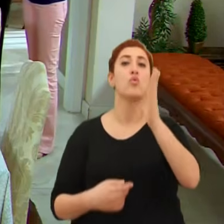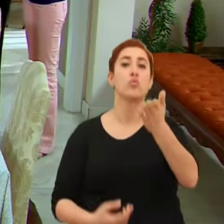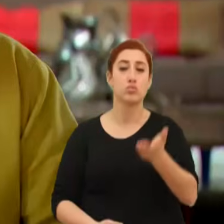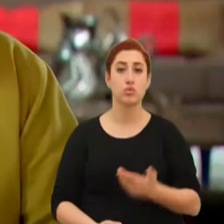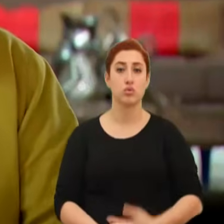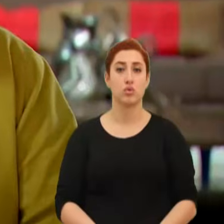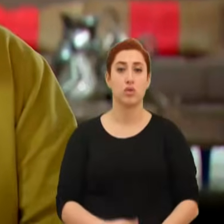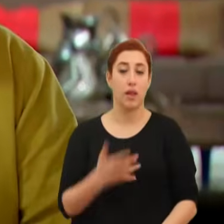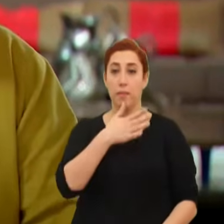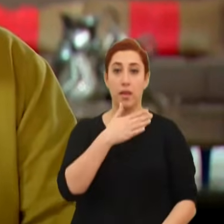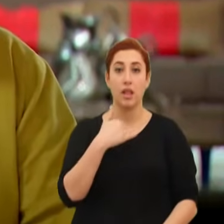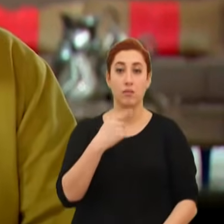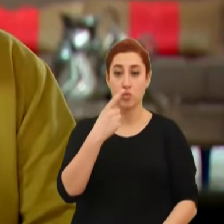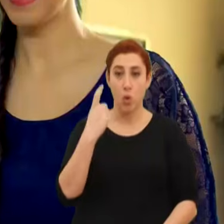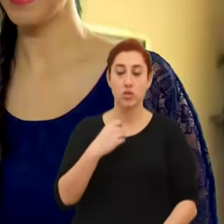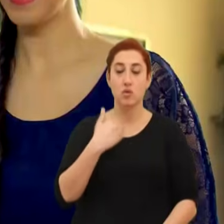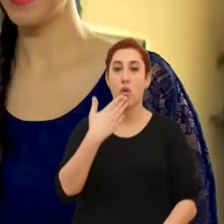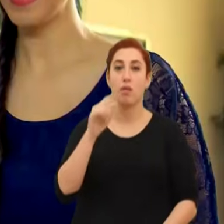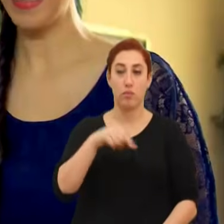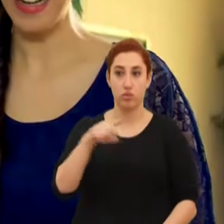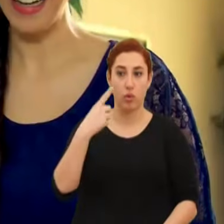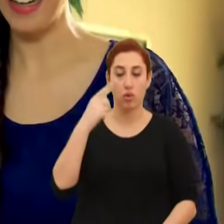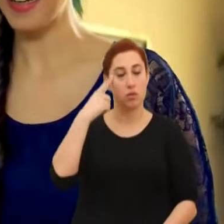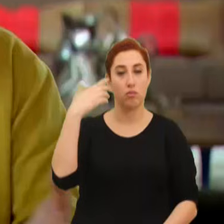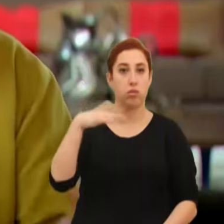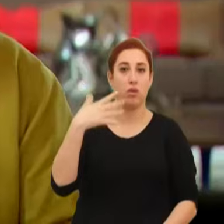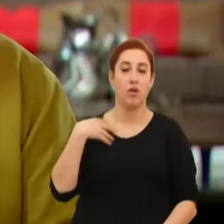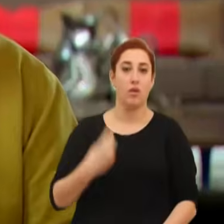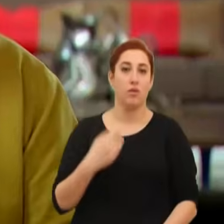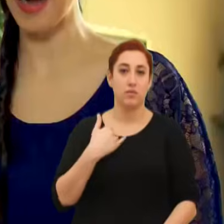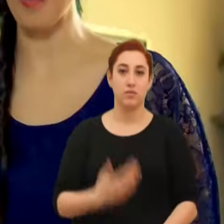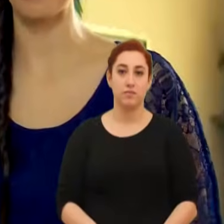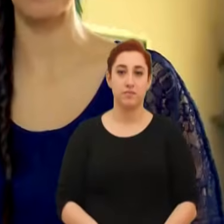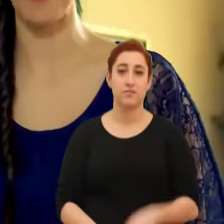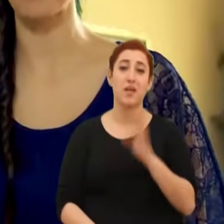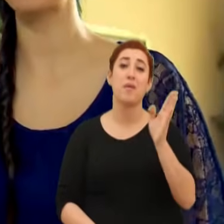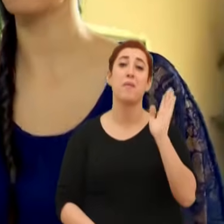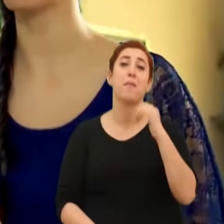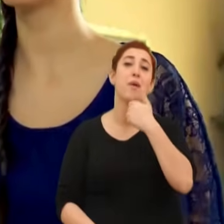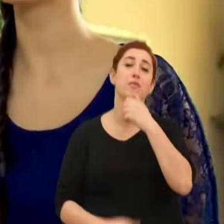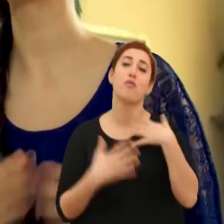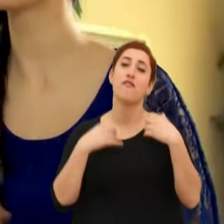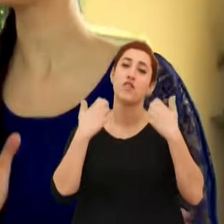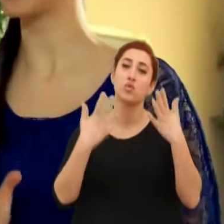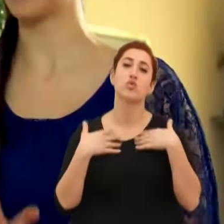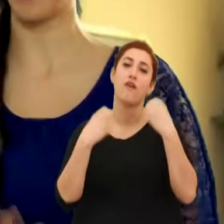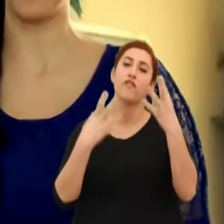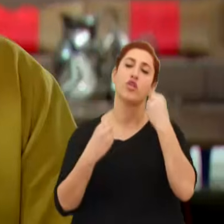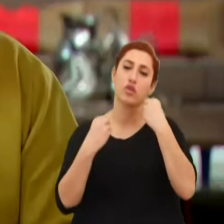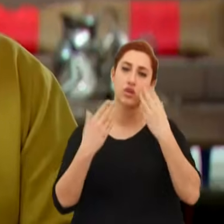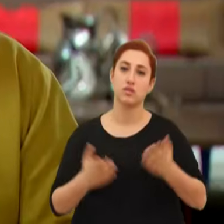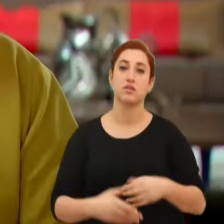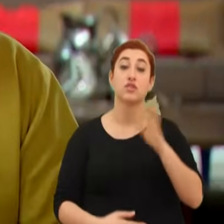musun canım? Ne bileyim sorsan söyleyemem. Ha bunları görünce aklım başımdan gitti benim ya. Aman aman babacığım afiyet olsun afiyetle